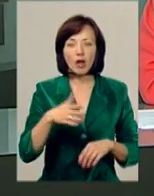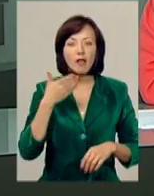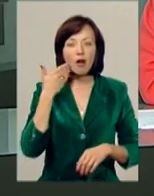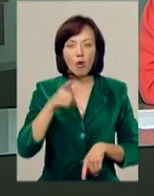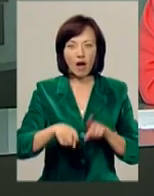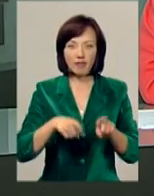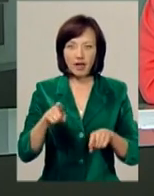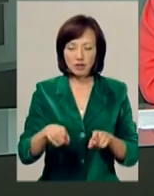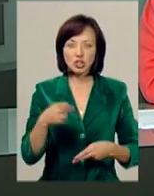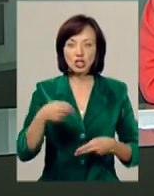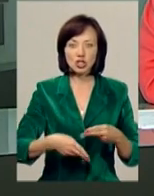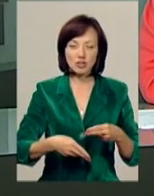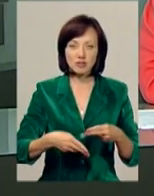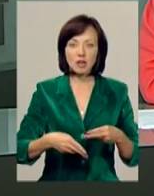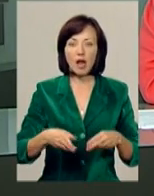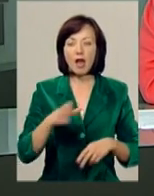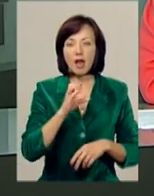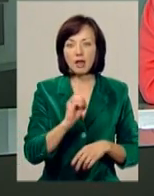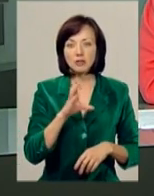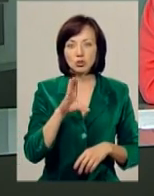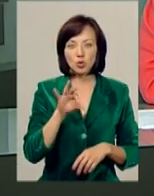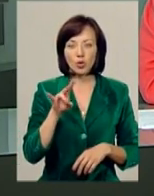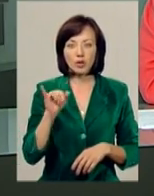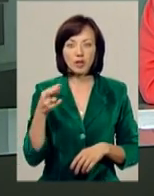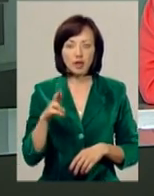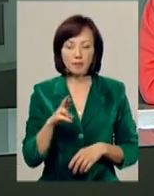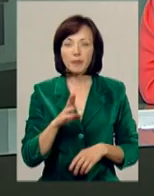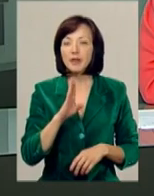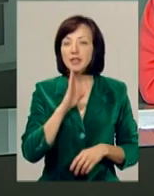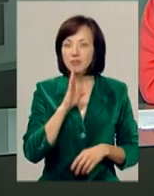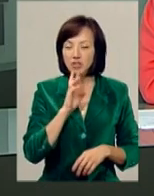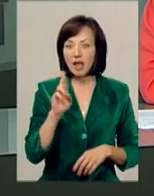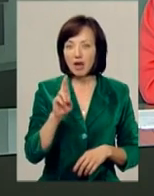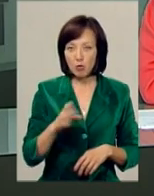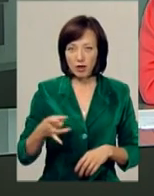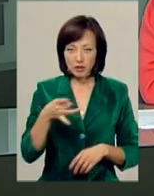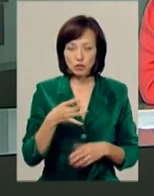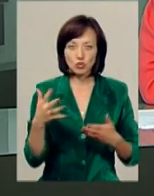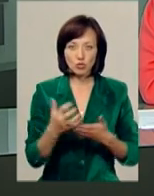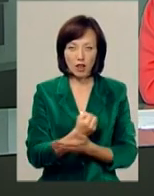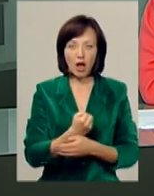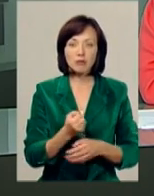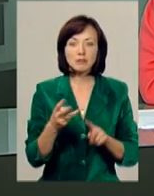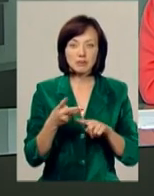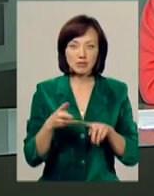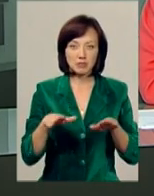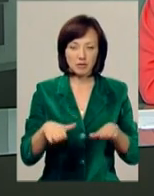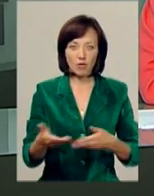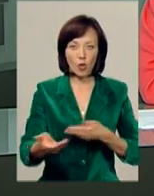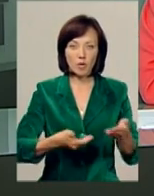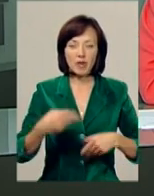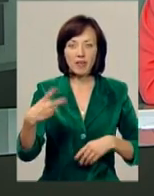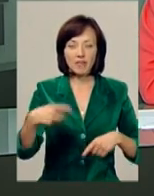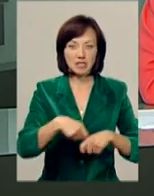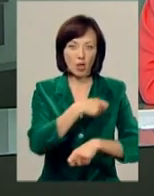легкої атлетики що закінчився в естонському таліні Людмила оляновська із Ярмолинеччини здобула бронзову нагороду в хотьбі на 20